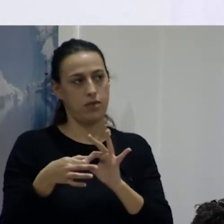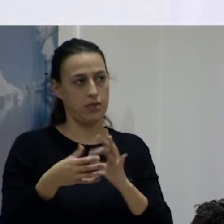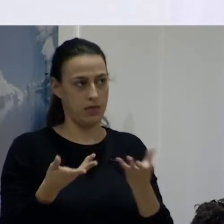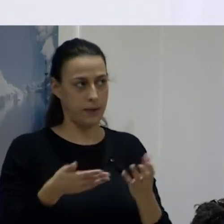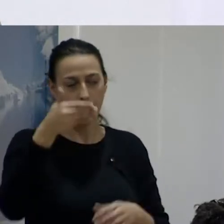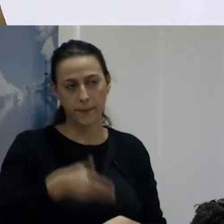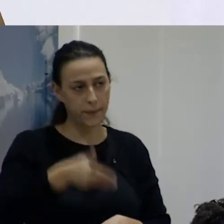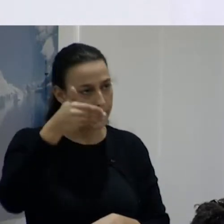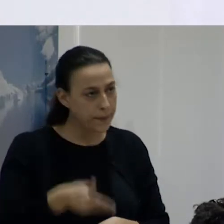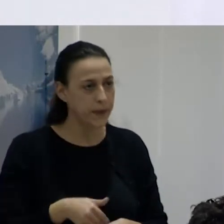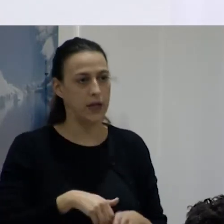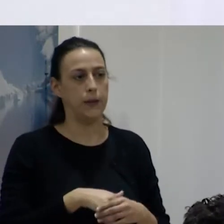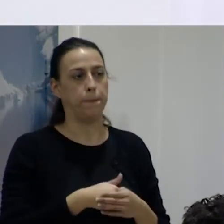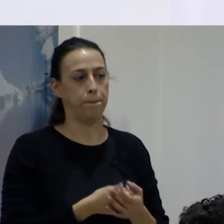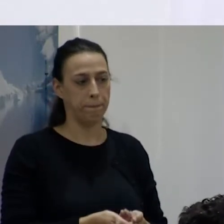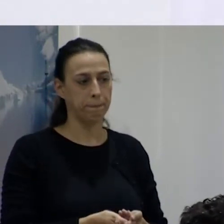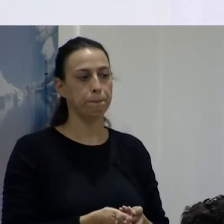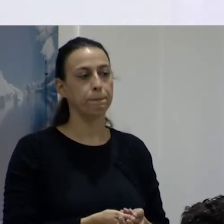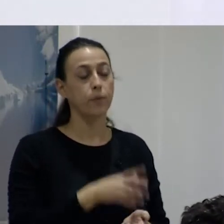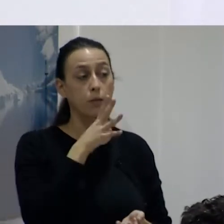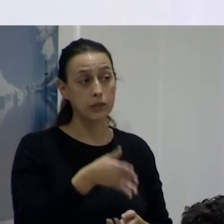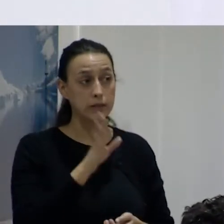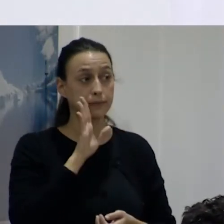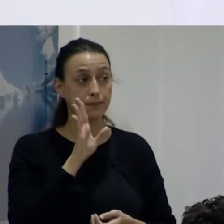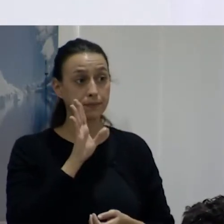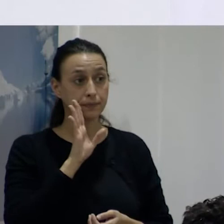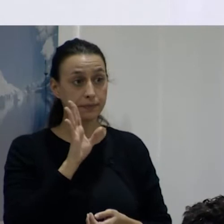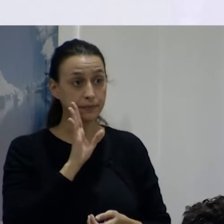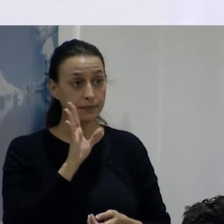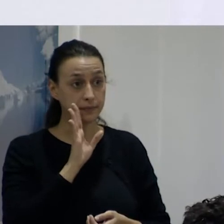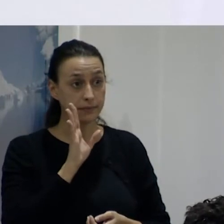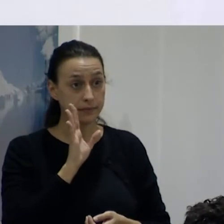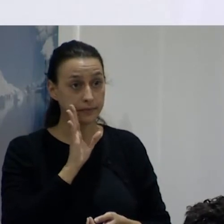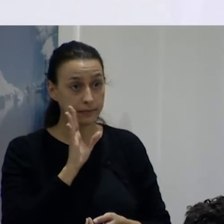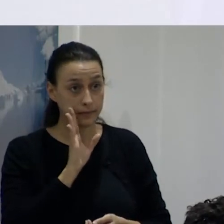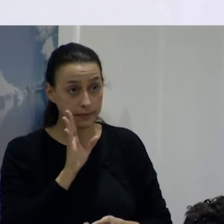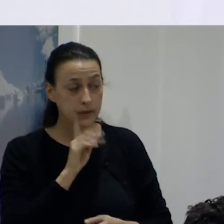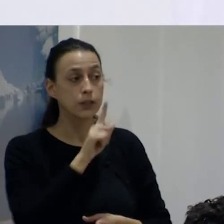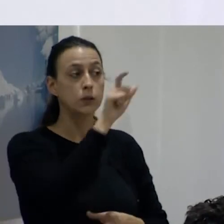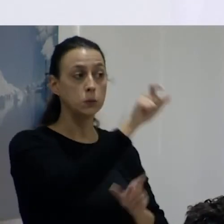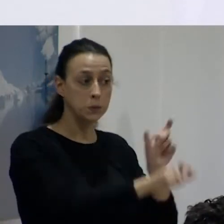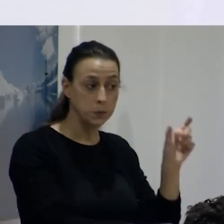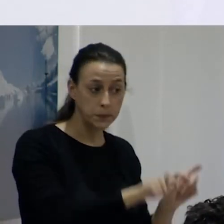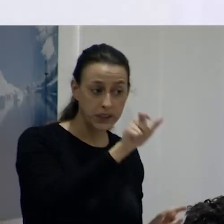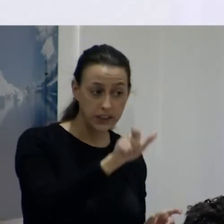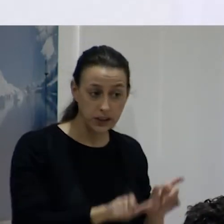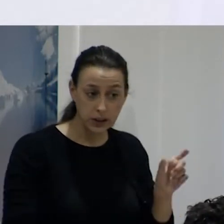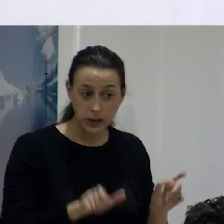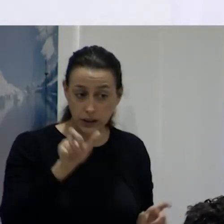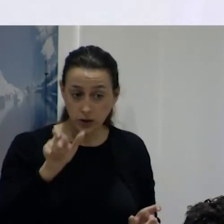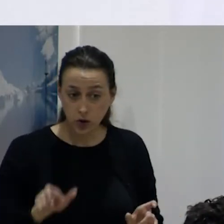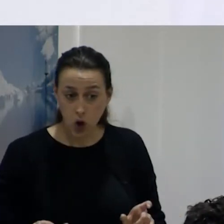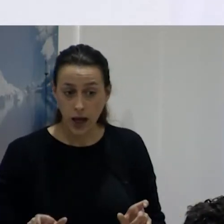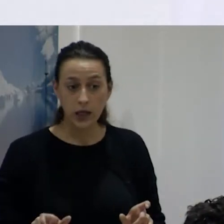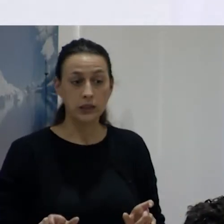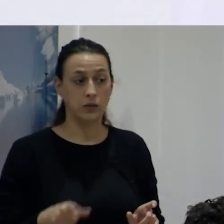Es tracta d'una conseqüència natural del que acaba de dir. El coneixement dels individus en tant que individus no pot ser més